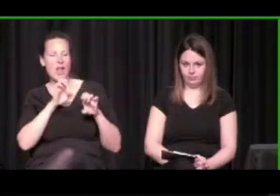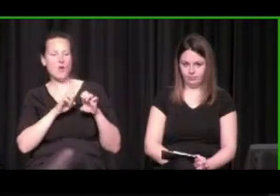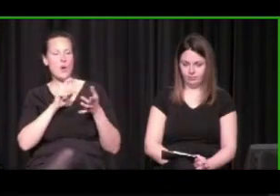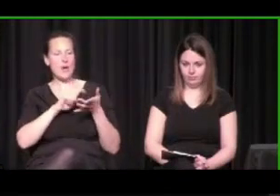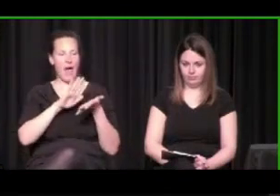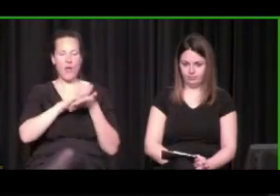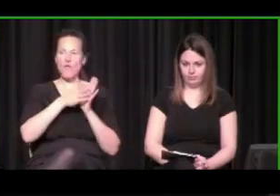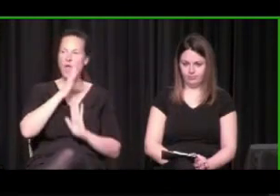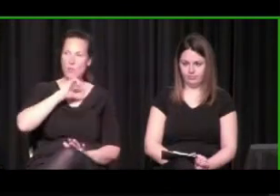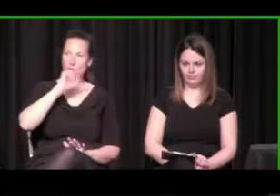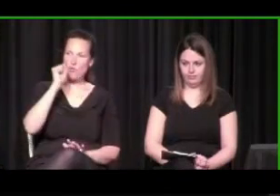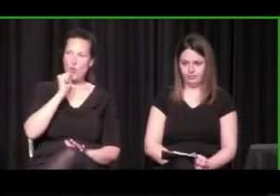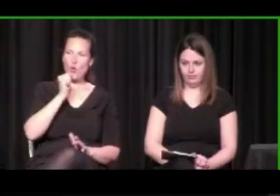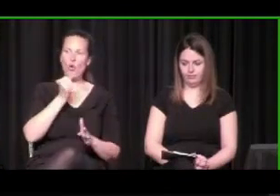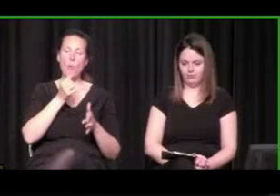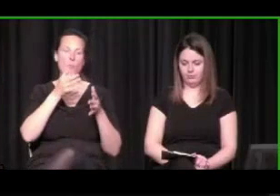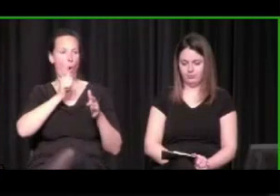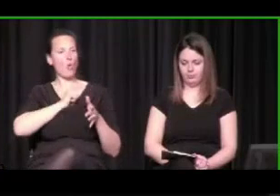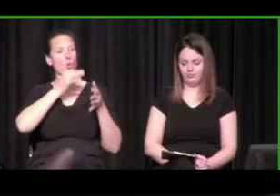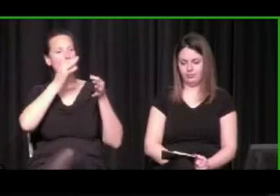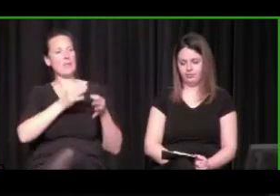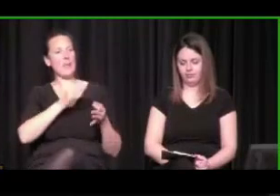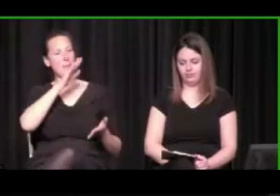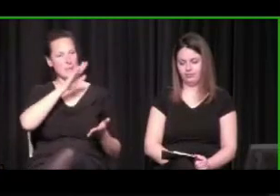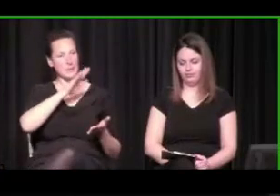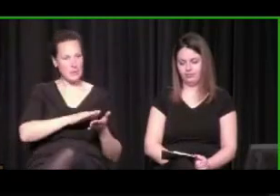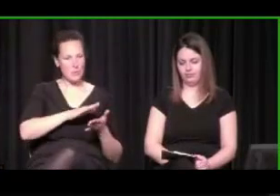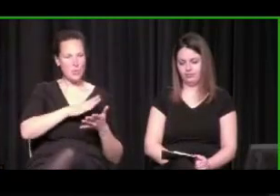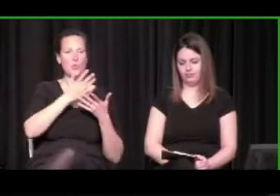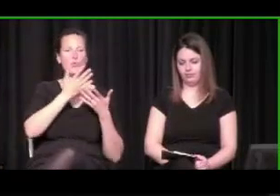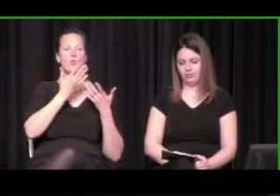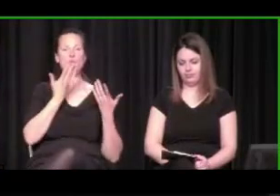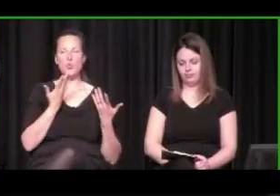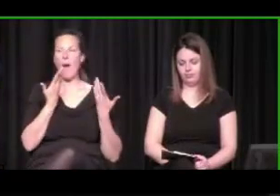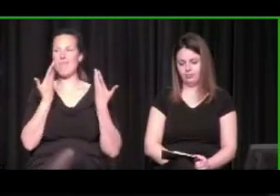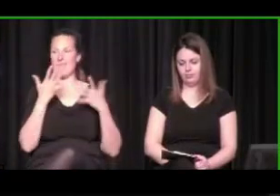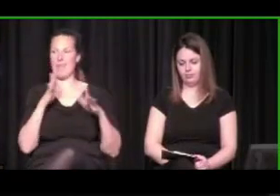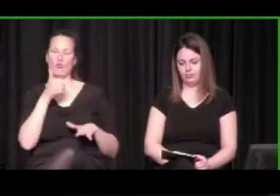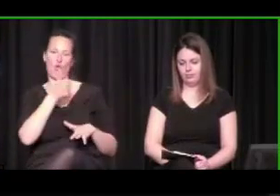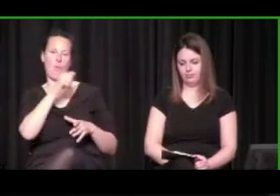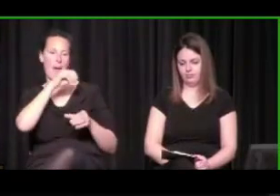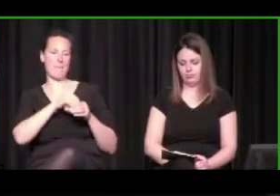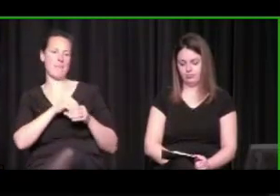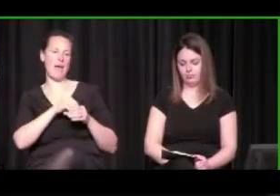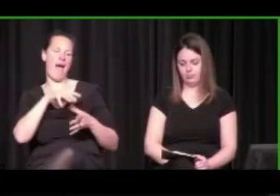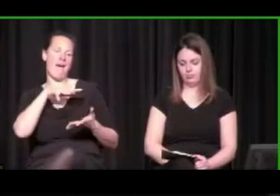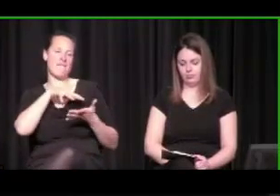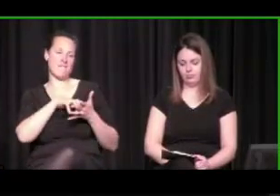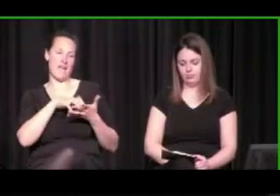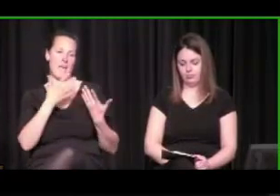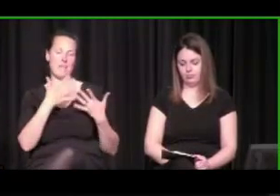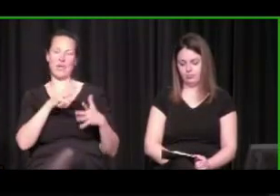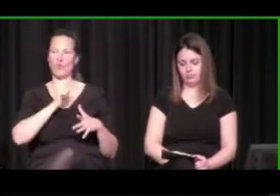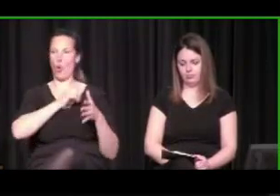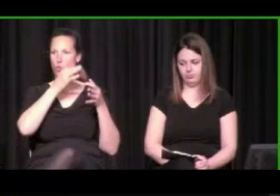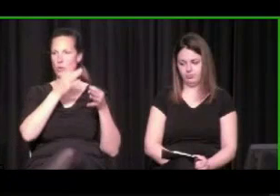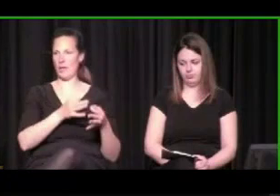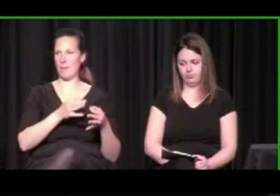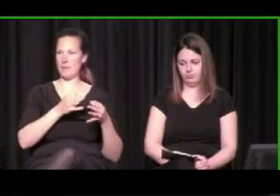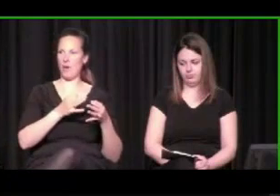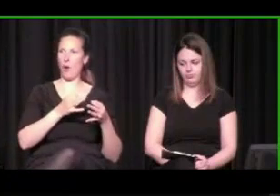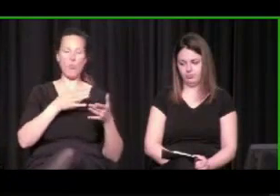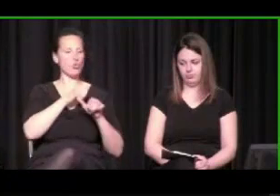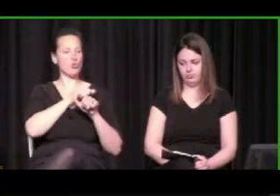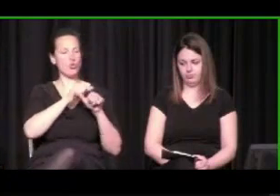avec l'âge, ou si c'est simplement le fait que les personnes avaient déjà un faible niveau d'autodétermination dans leur vie adulte et que ça